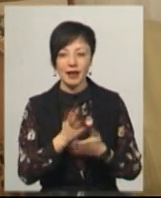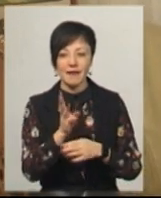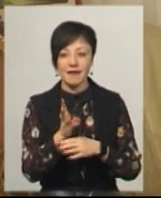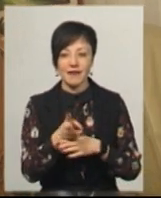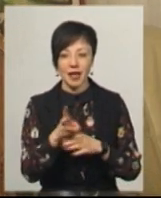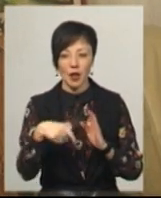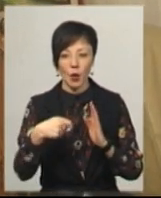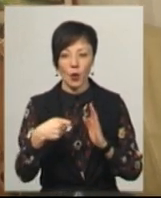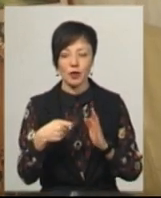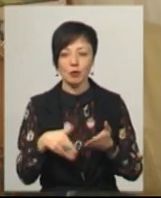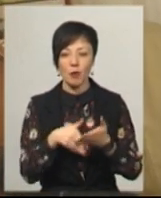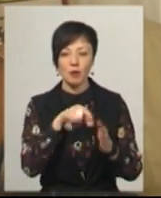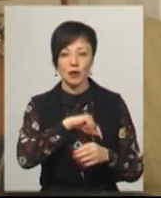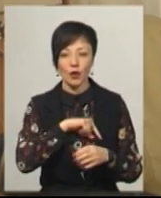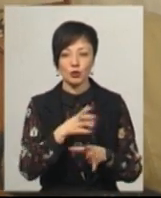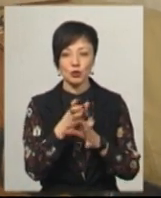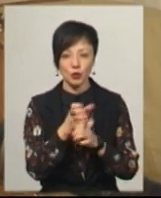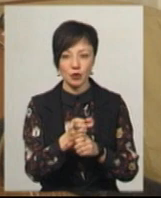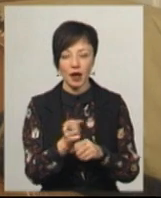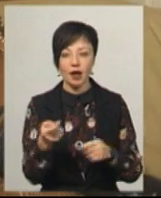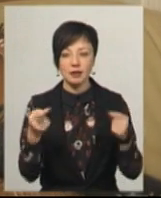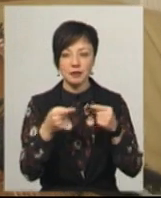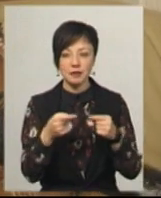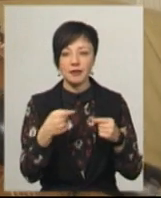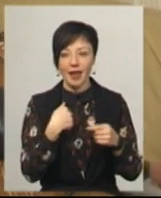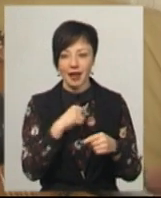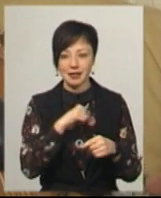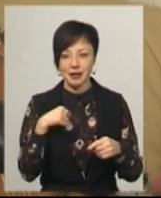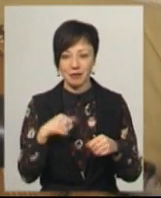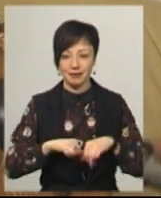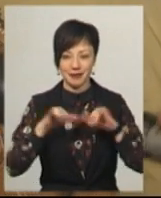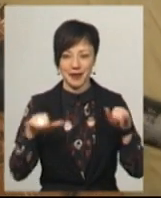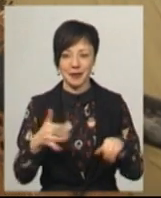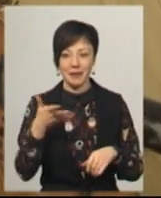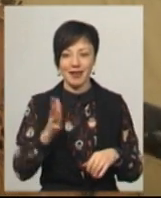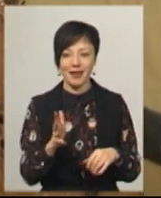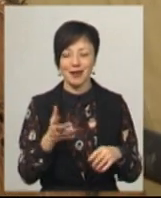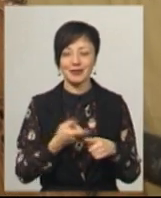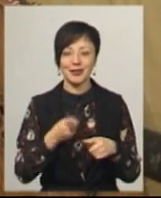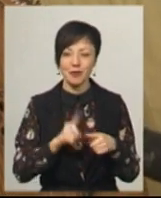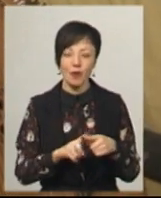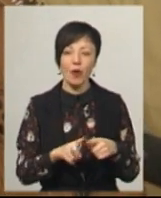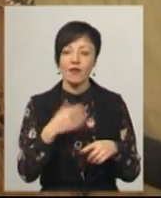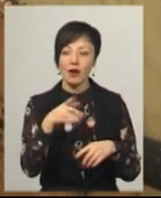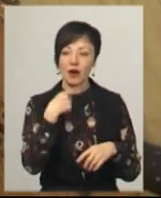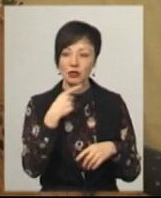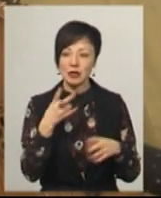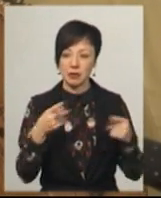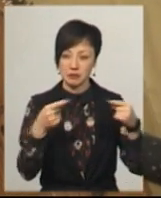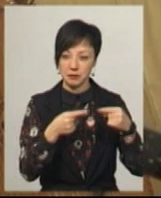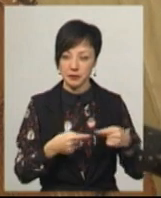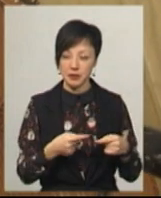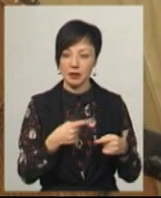як з допомогою психології схуднути, а сам набрав 5 кілограм. Тому про те, що ви кажете. Ну, на